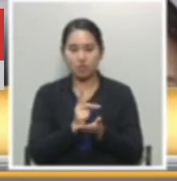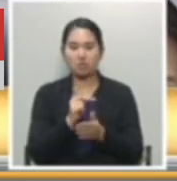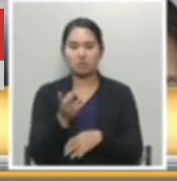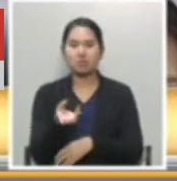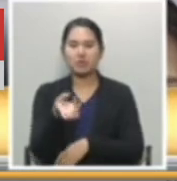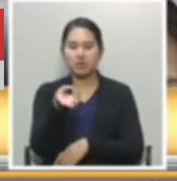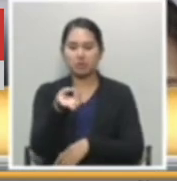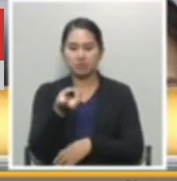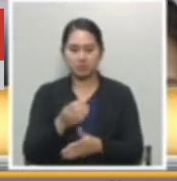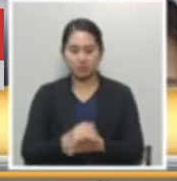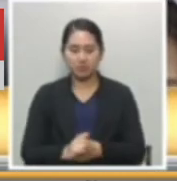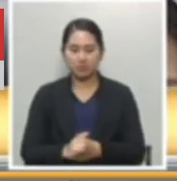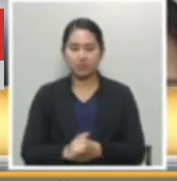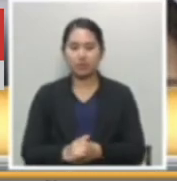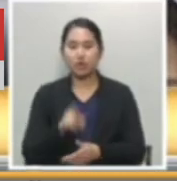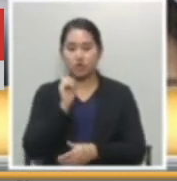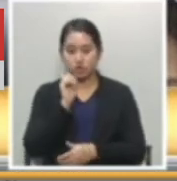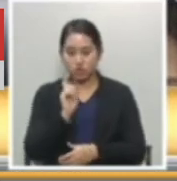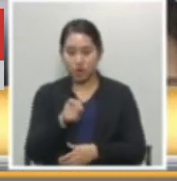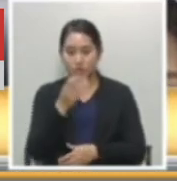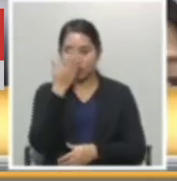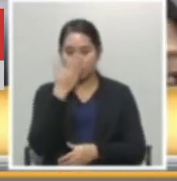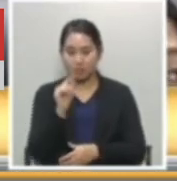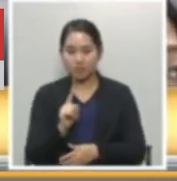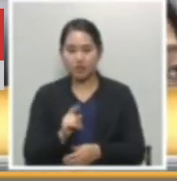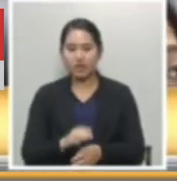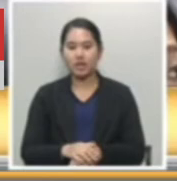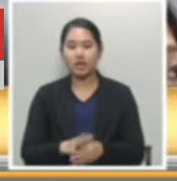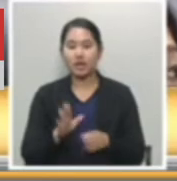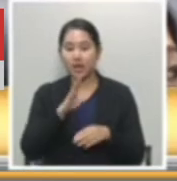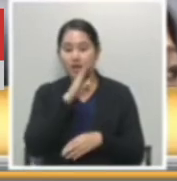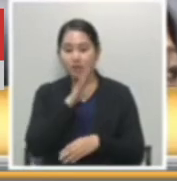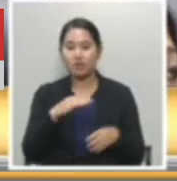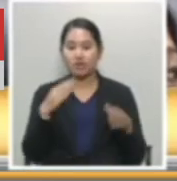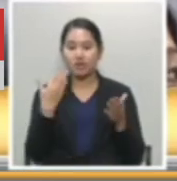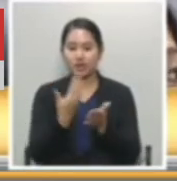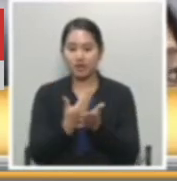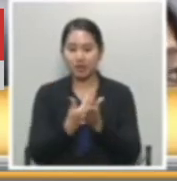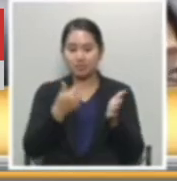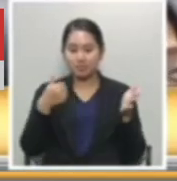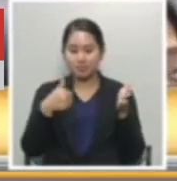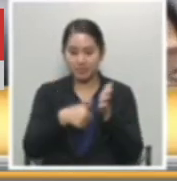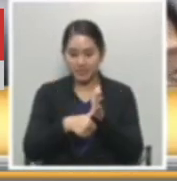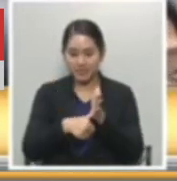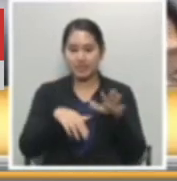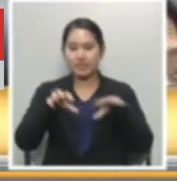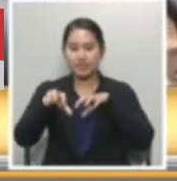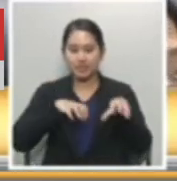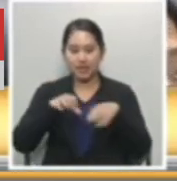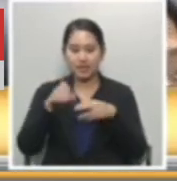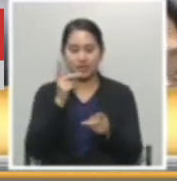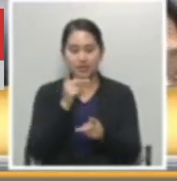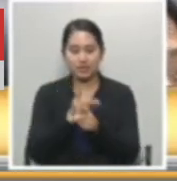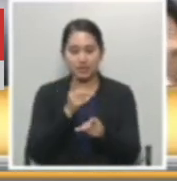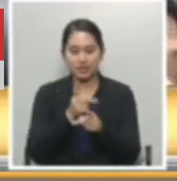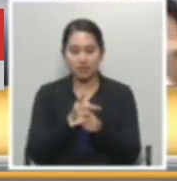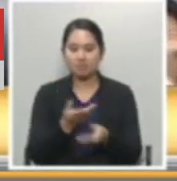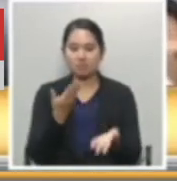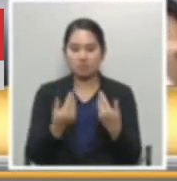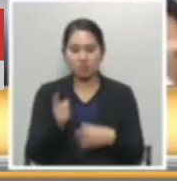ากซึ่งก็ต้องเผื่อไว้นะครับกรณีถ้าหากการจัดเก็บภาษีนั้นไม่ได้ตามประมาณการหรืออาจจะต้องกู้เ